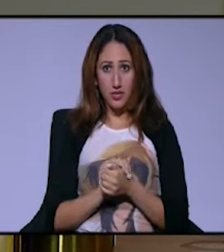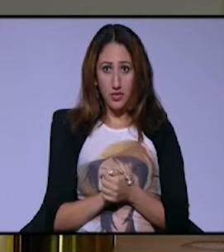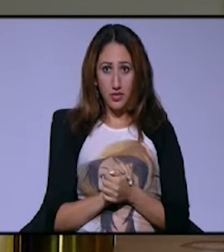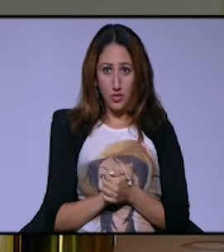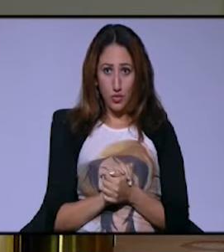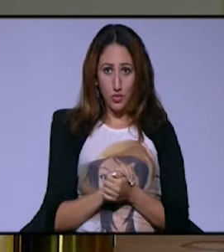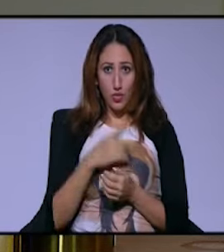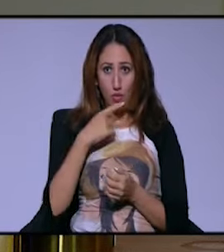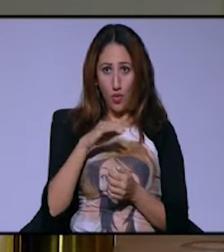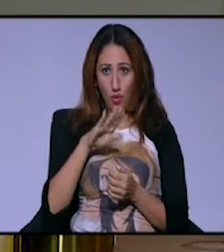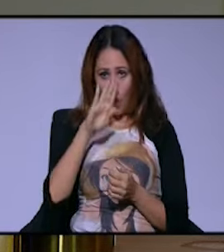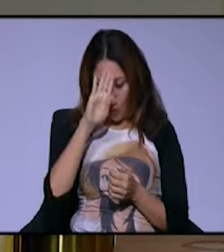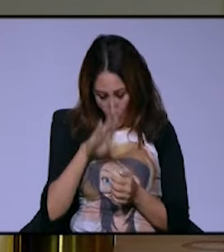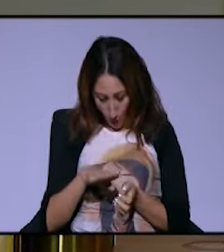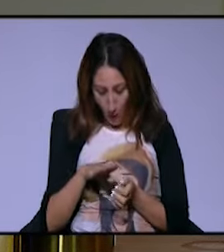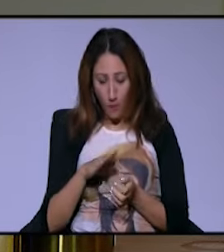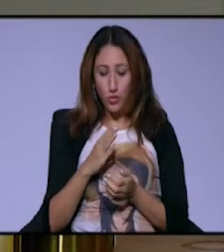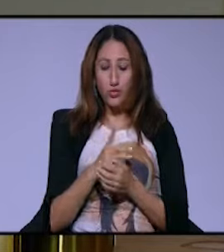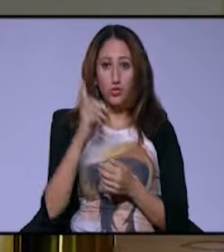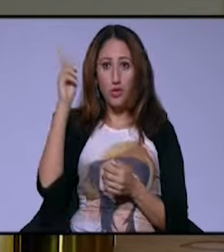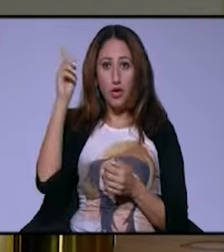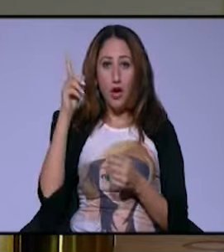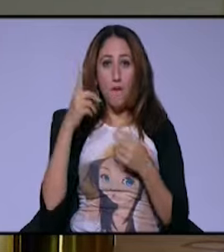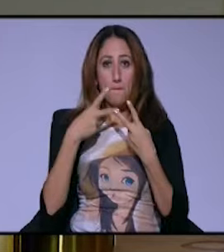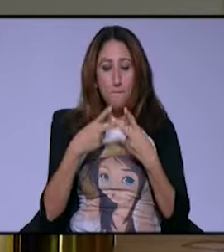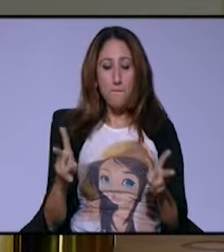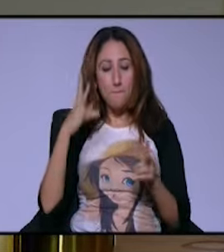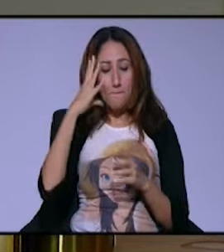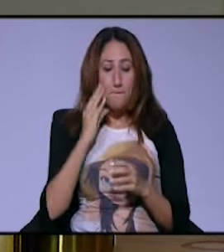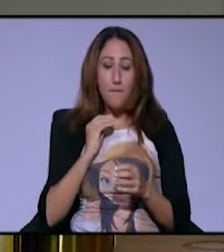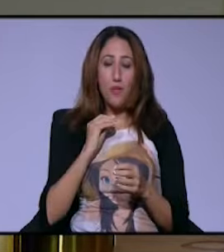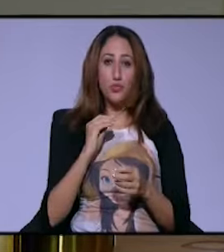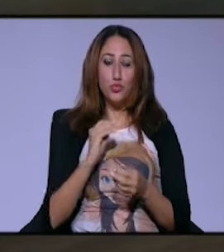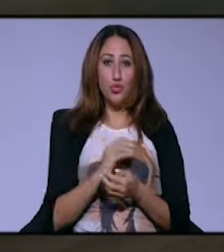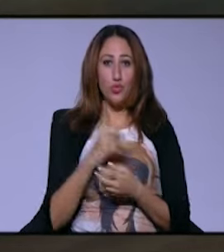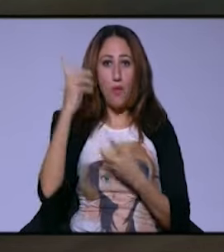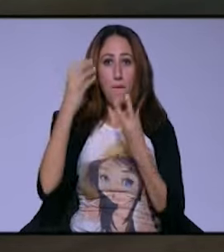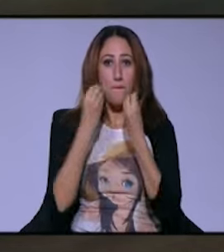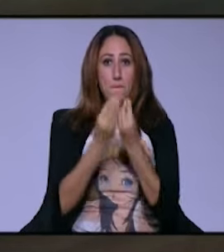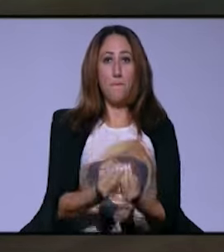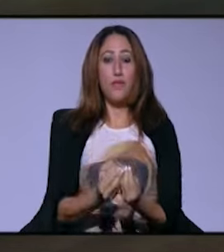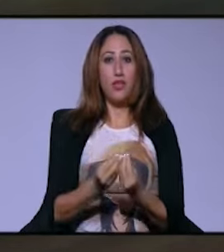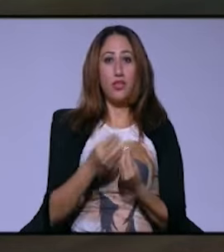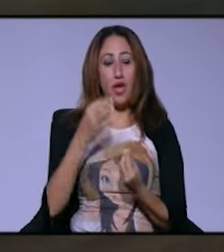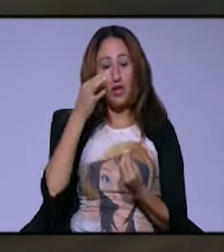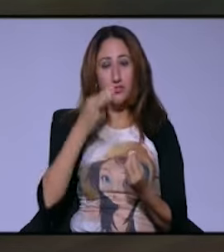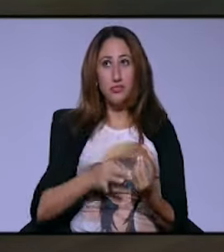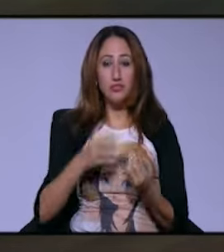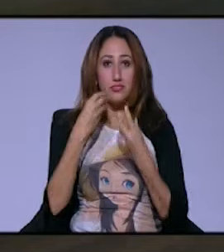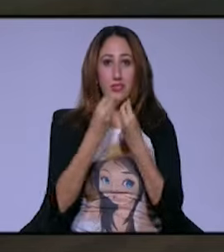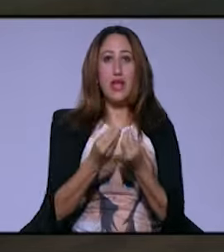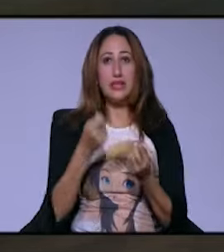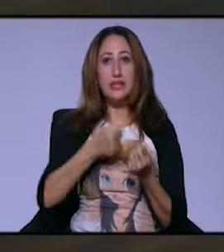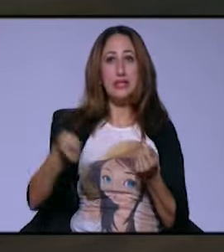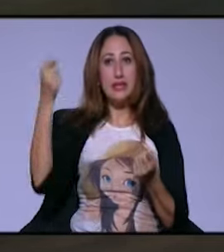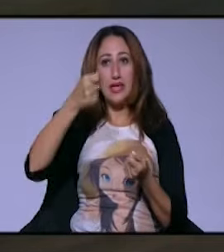بل اعبده ليرضى فإن رضي أدهشك بعطائه. وقال الشيخ الشعراوي